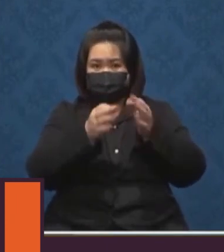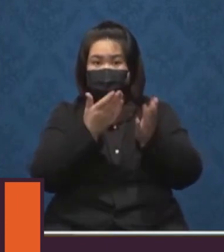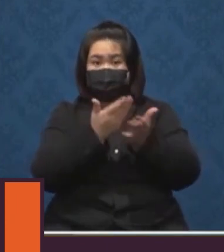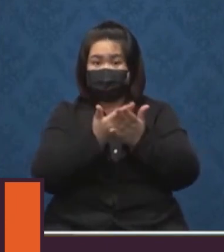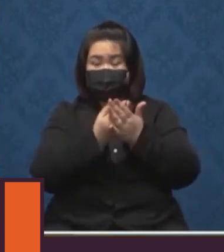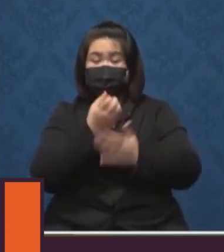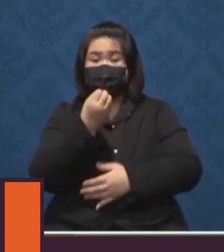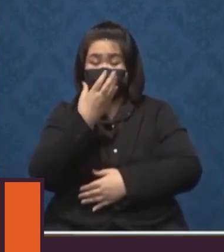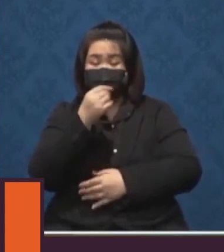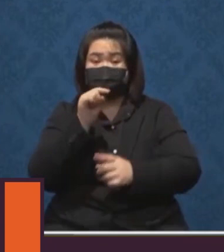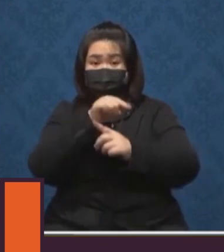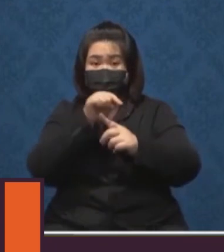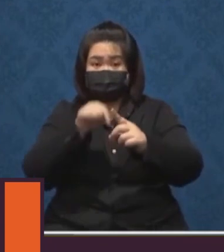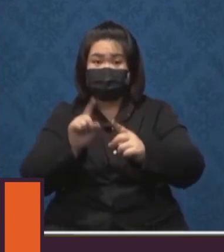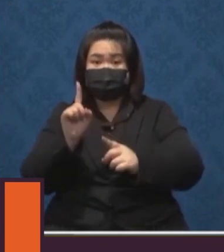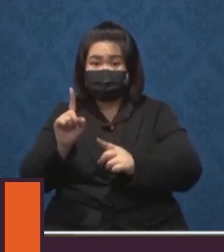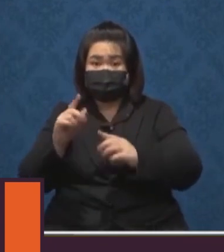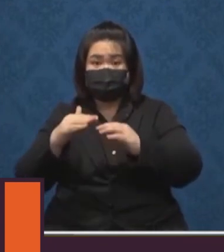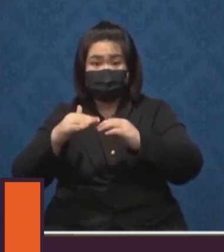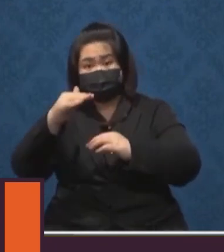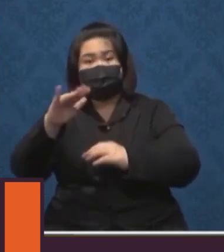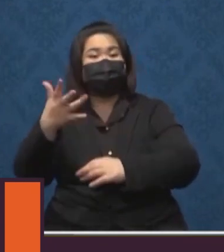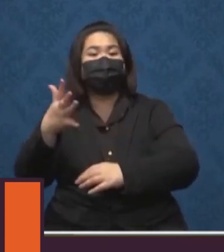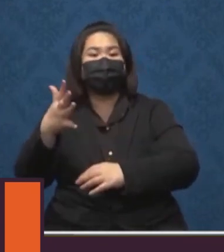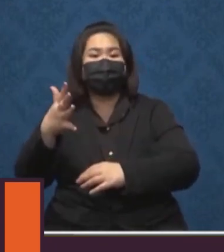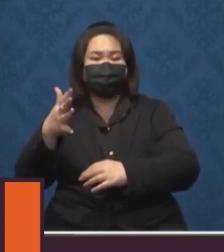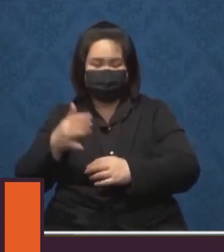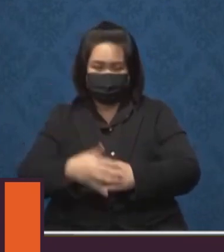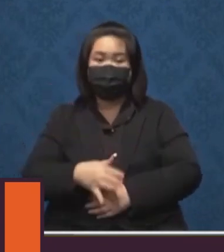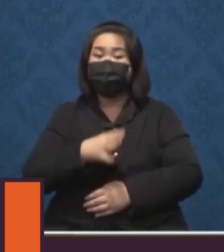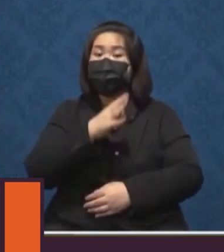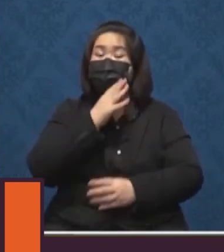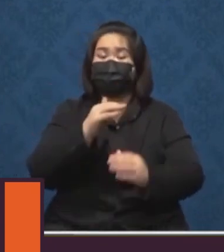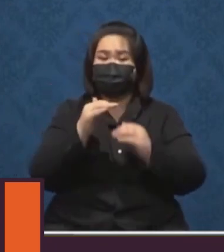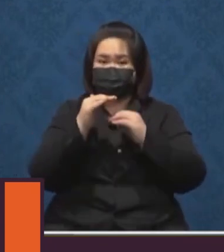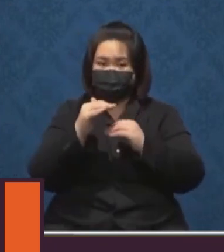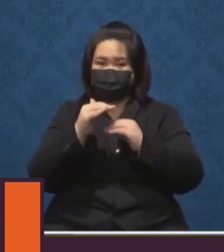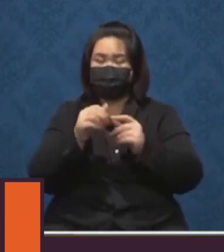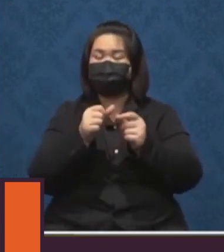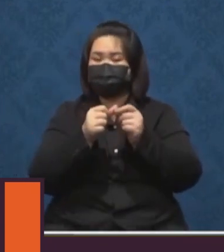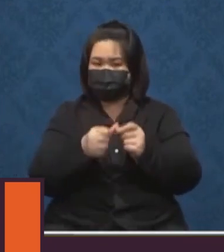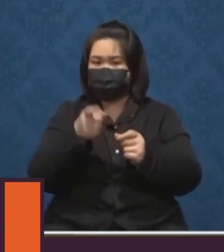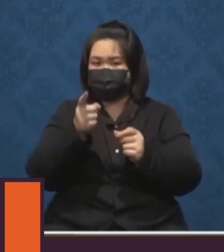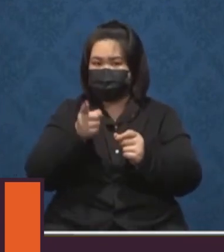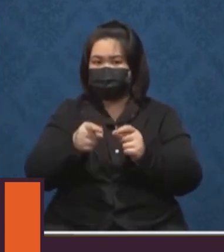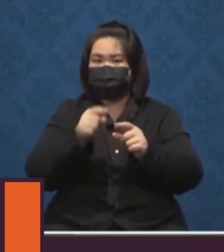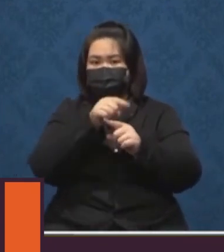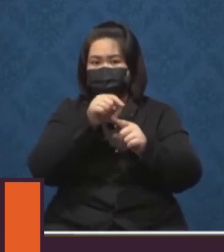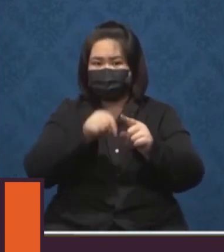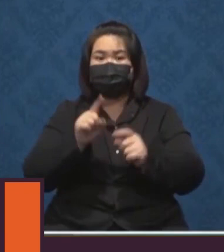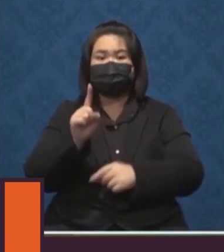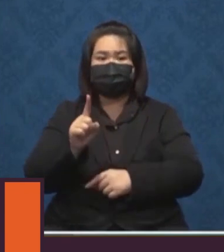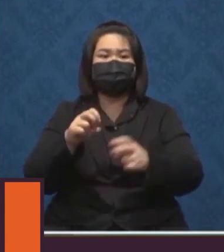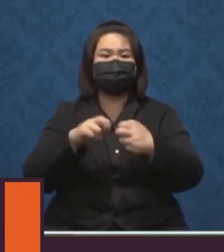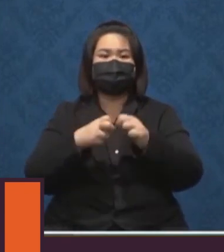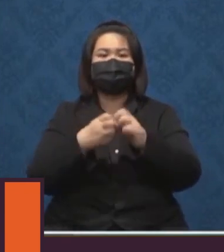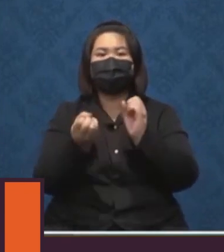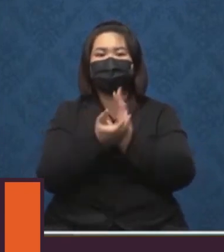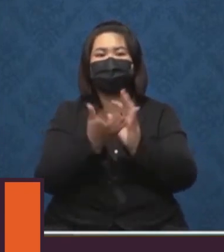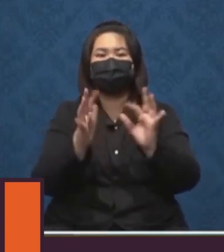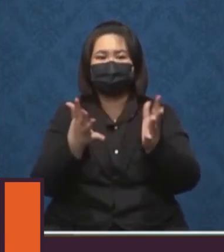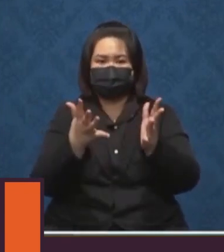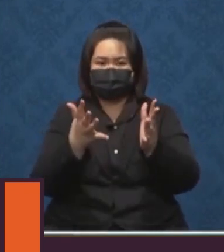กินร้อยละหนึ่งต่อปีเลยทำให้เห็นได้ว่าหากกำหนดให้ดอกเบี้ยอยู่ที่ไม่เกินร้อยละหนึ่งก็ไม่กระทบต่อกองทุนแต่อย่าง